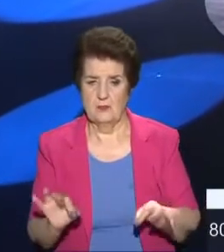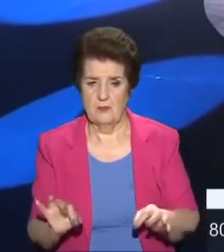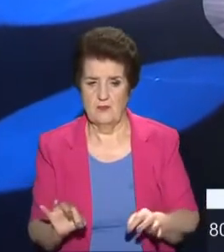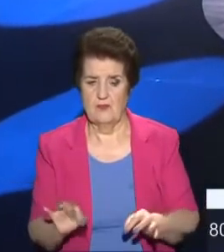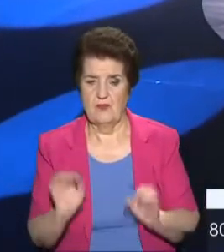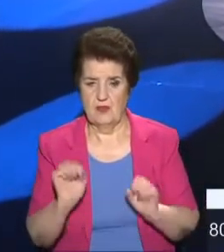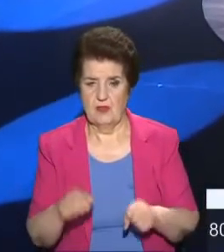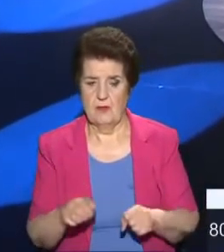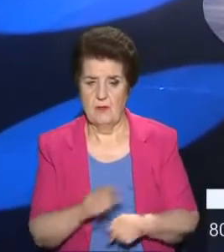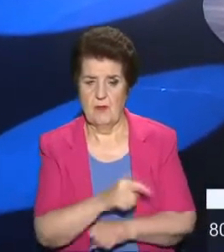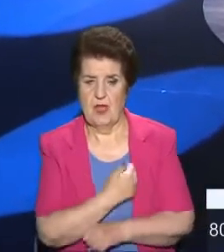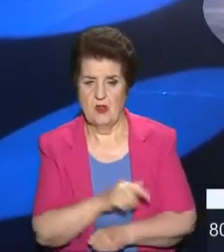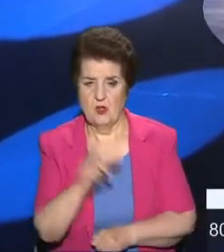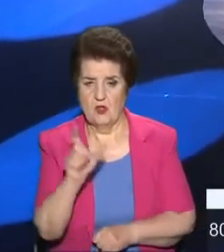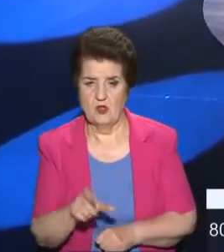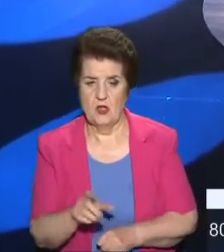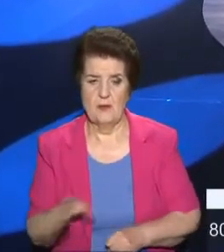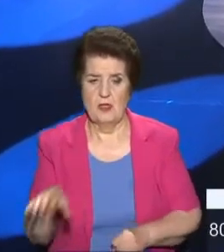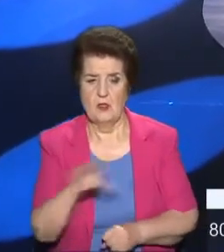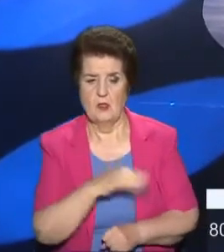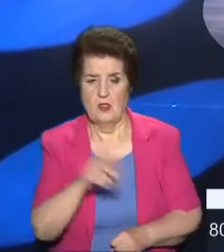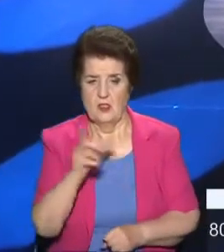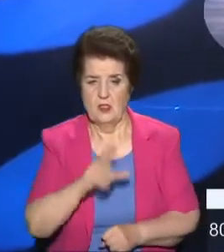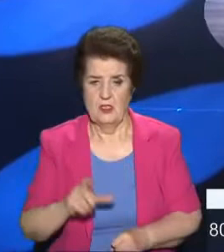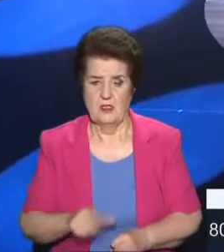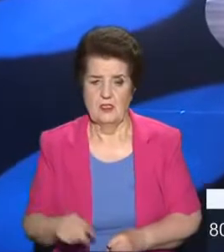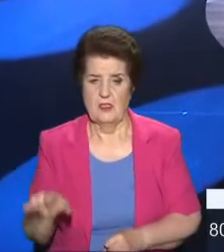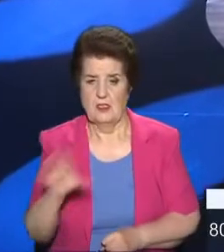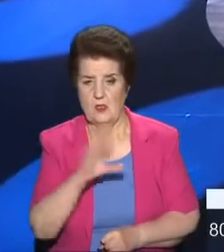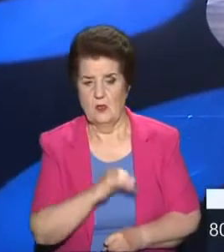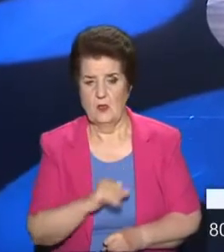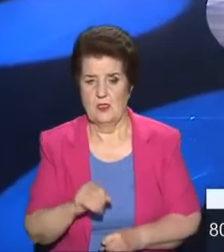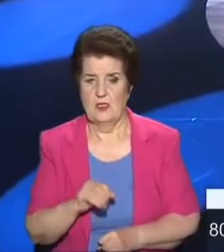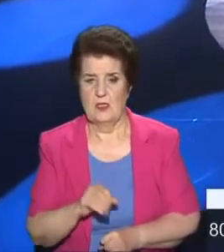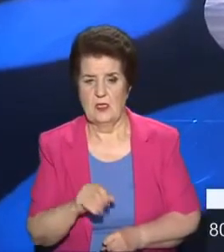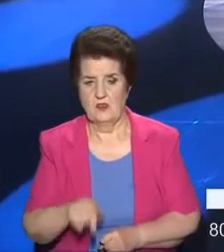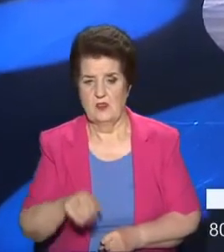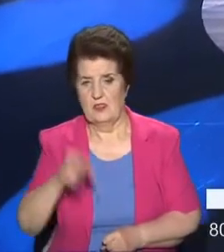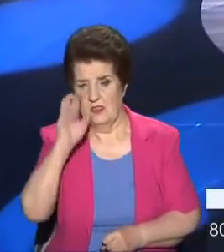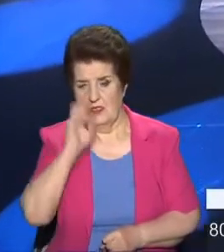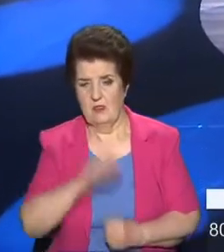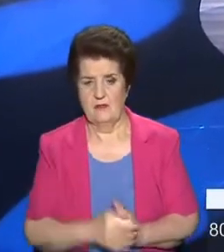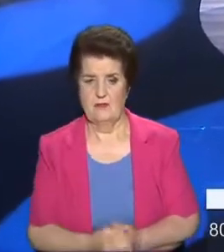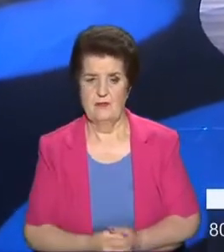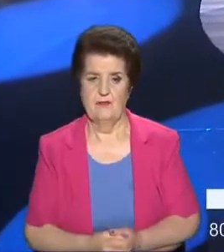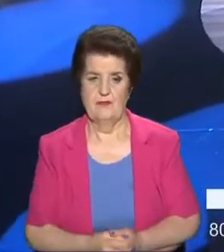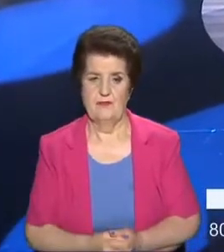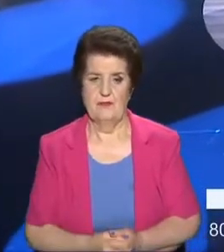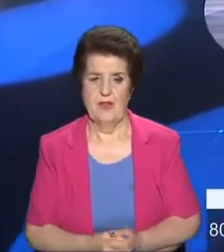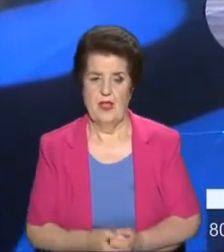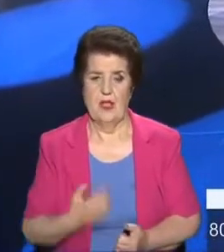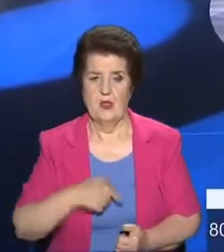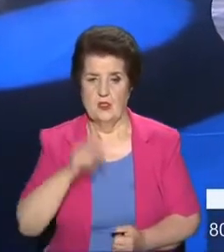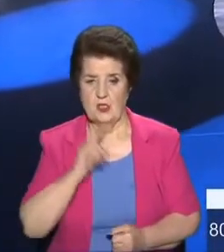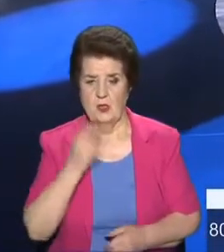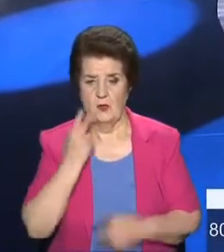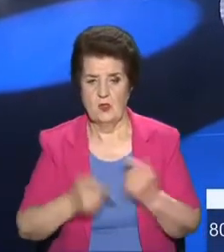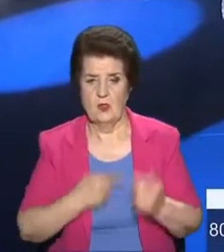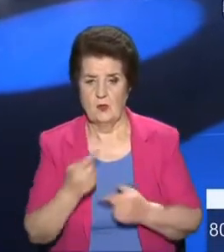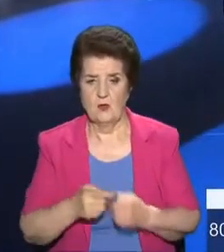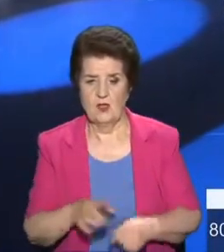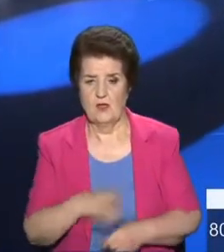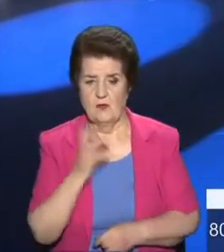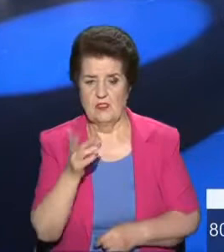să avem medici pentru tot cetățenii din toate cătunele a acestui stat în derivă știut Dintotdeauna că a fost